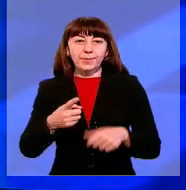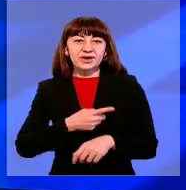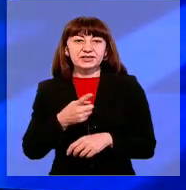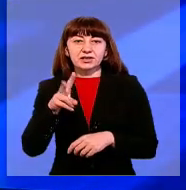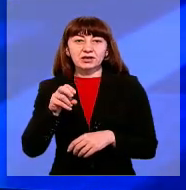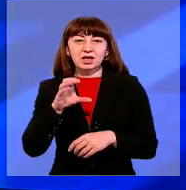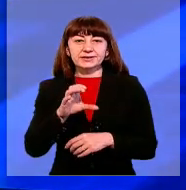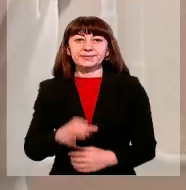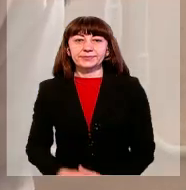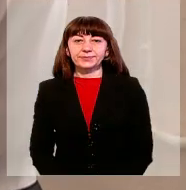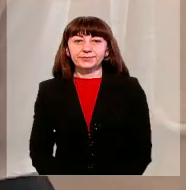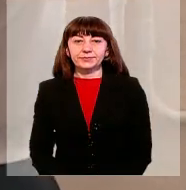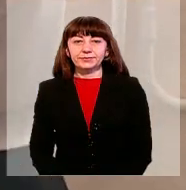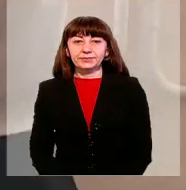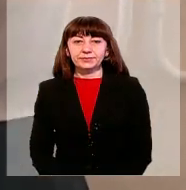болды.